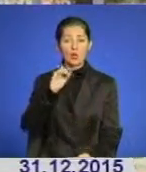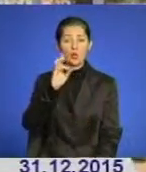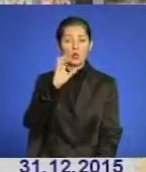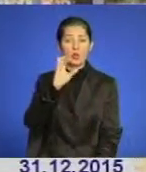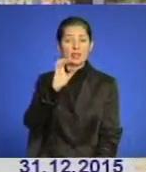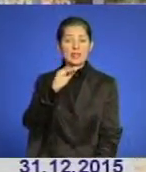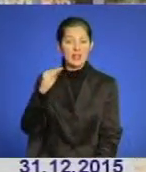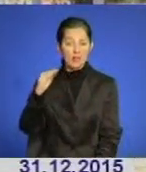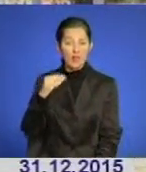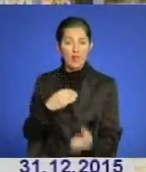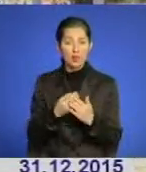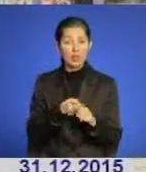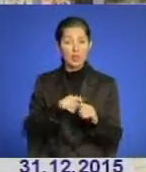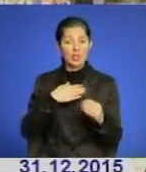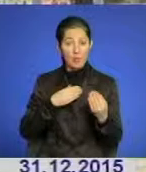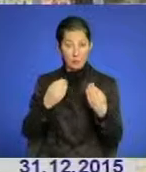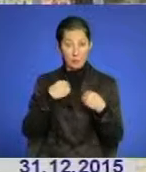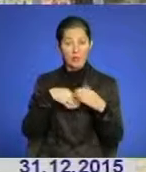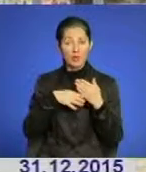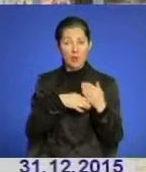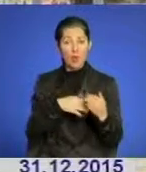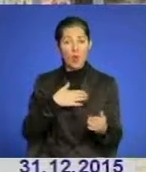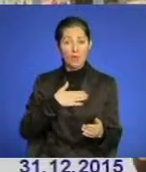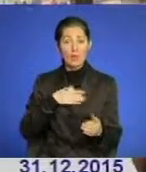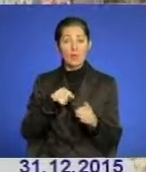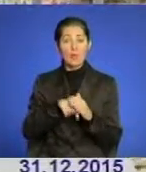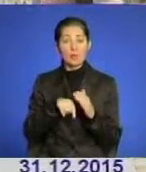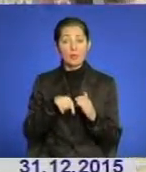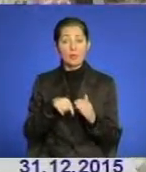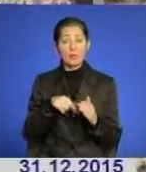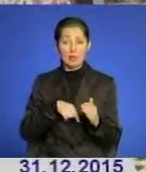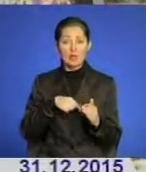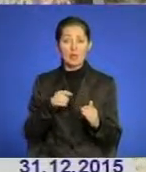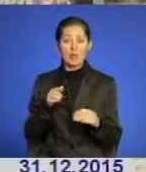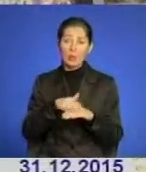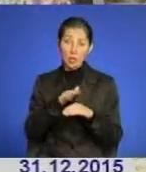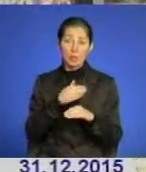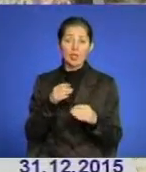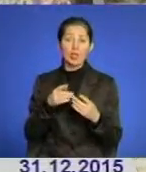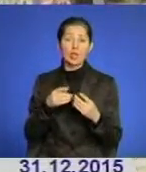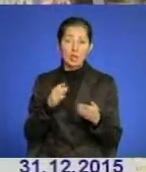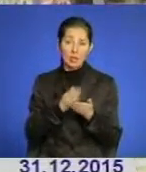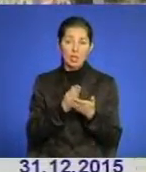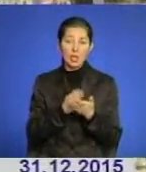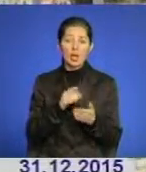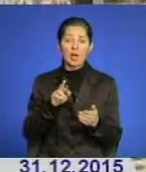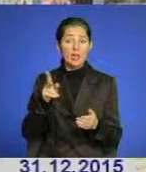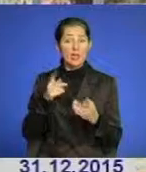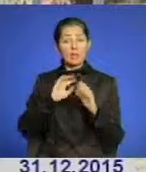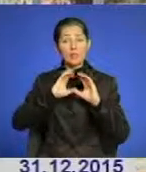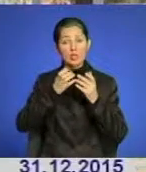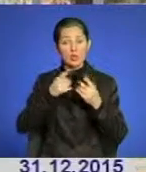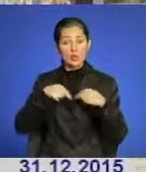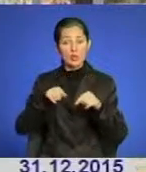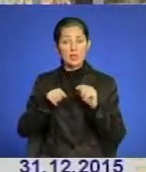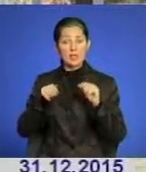ЮНІСЕФом, який нам надавав допомогу. Ну, нас, в принципі, благодійники не минають як міжнародні організації рідше,